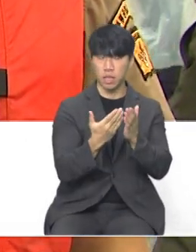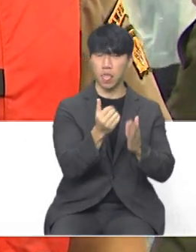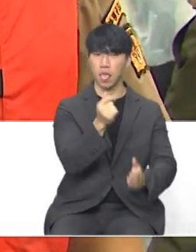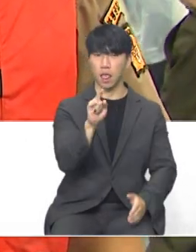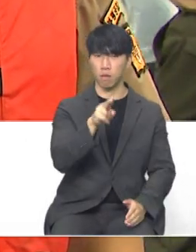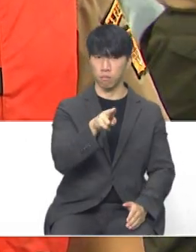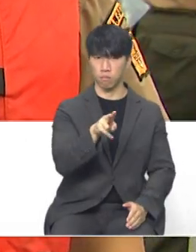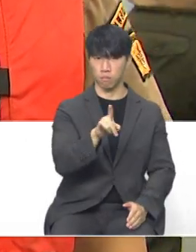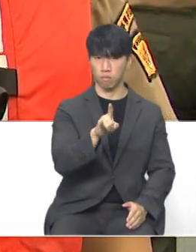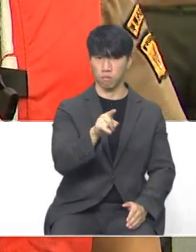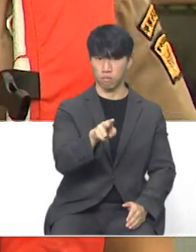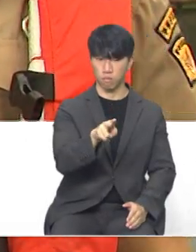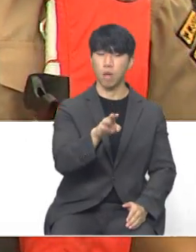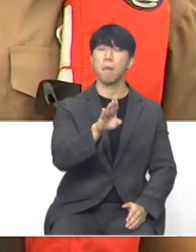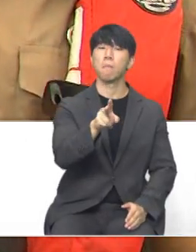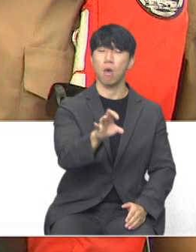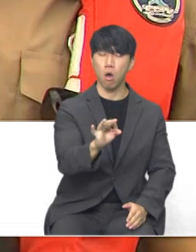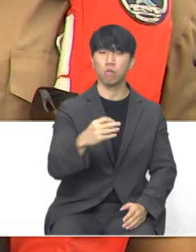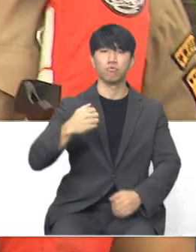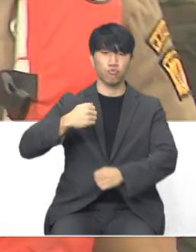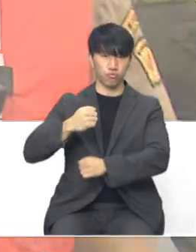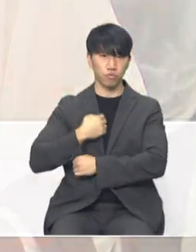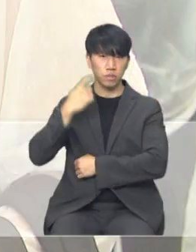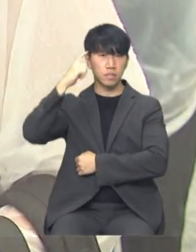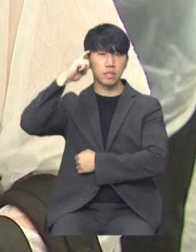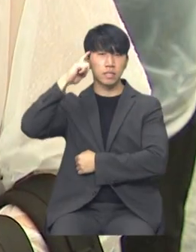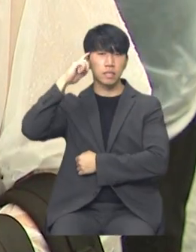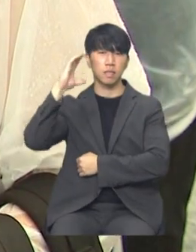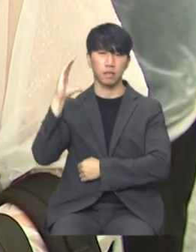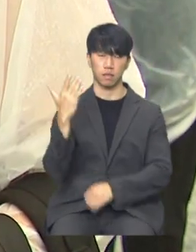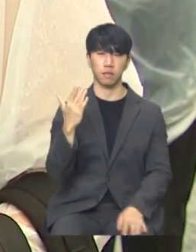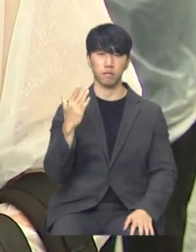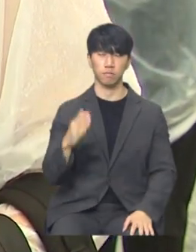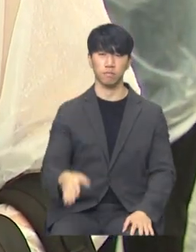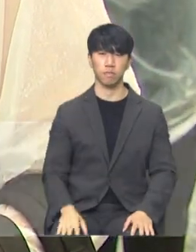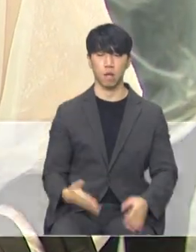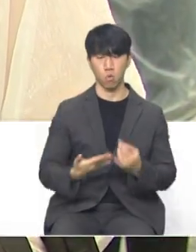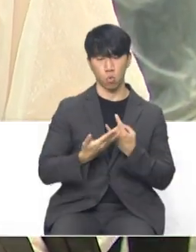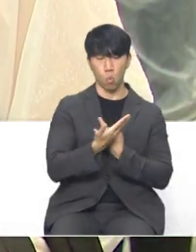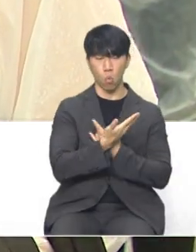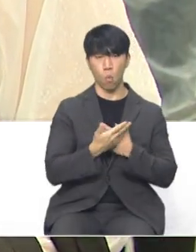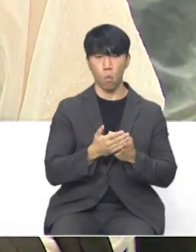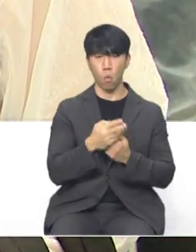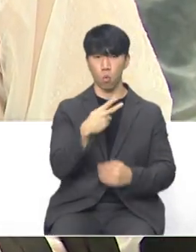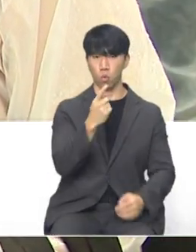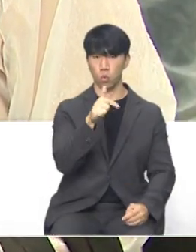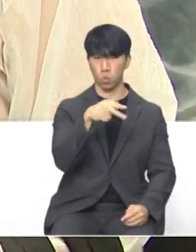그리고 군인 분들 생각도 나는 것 같습니다. 독도함이